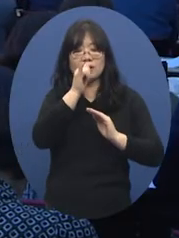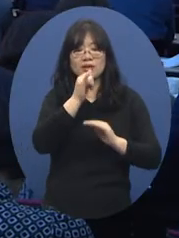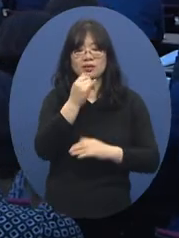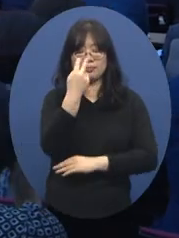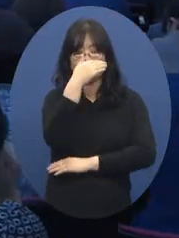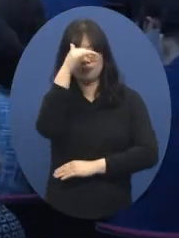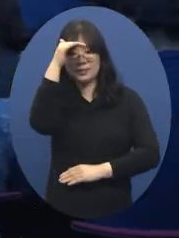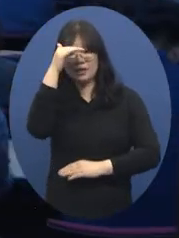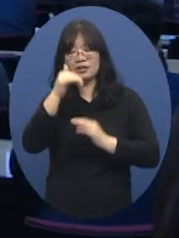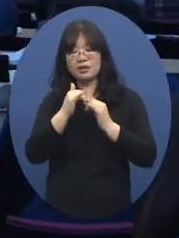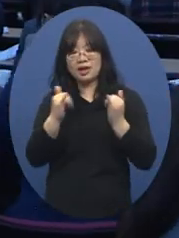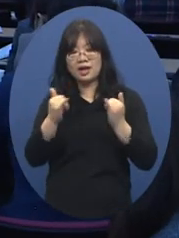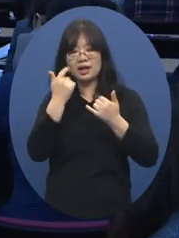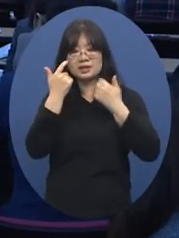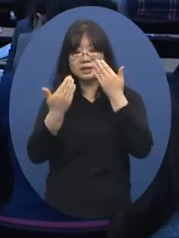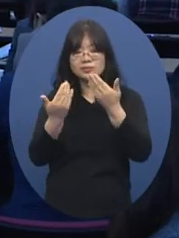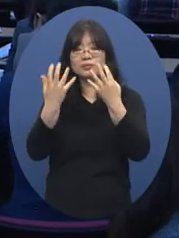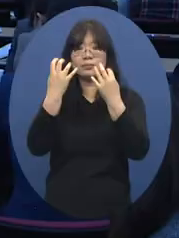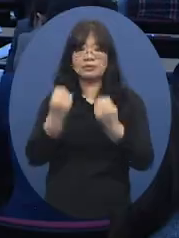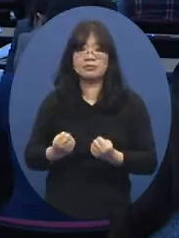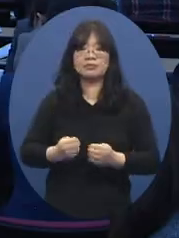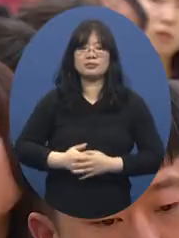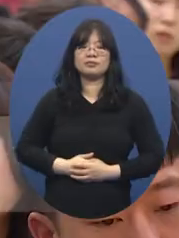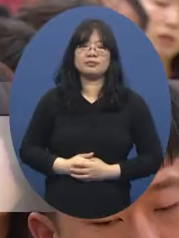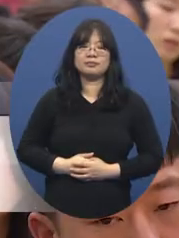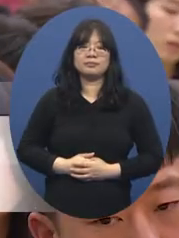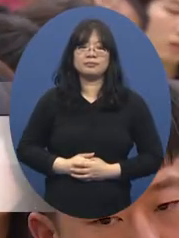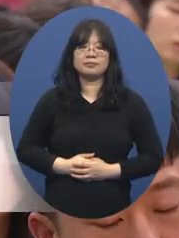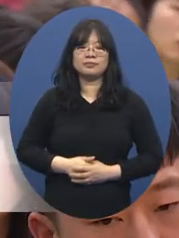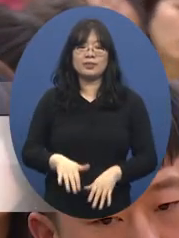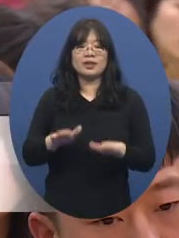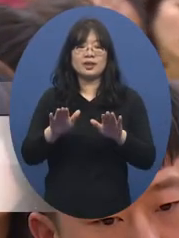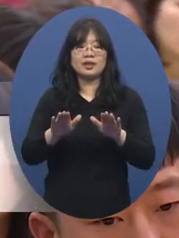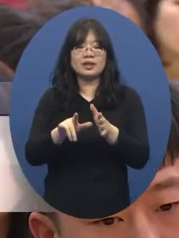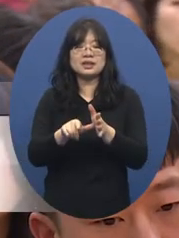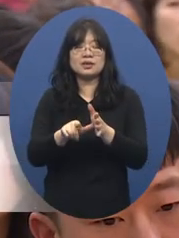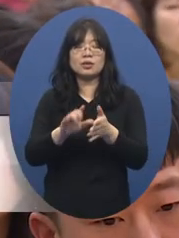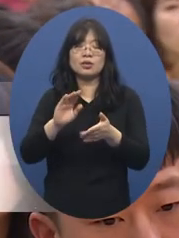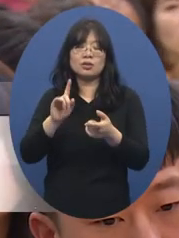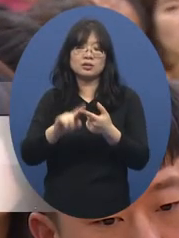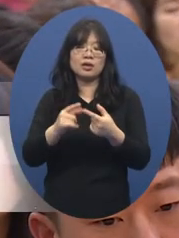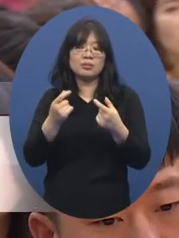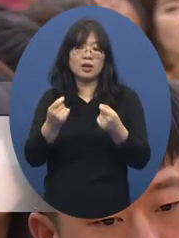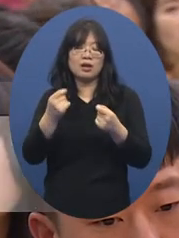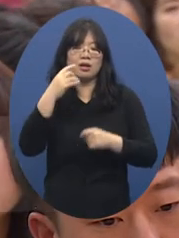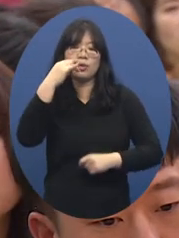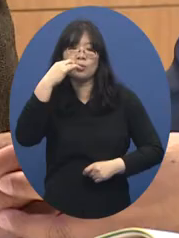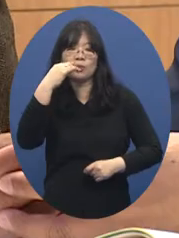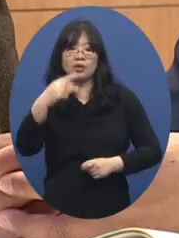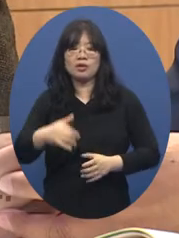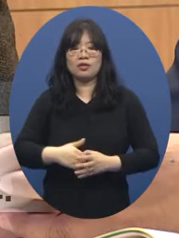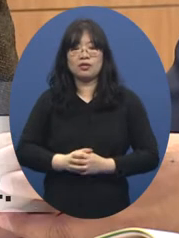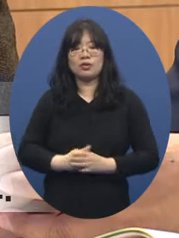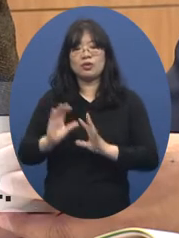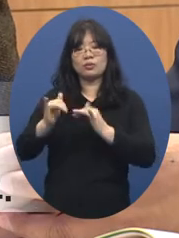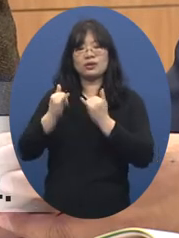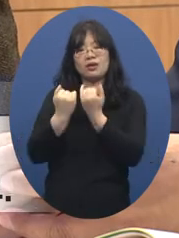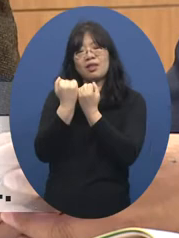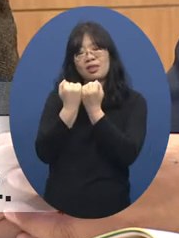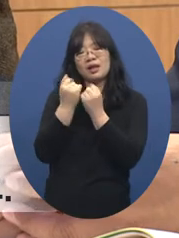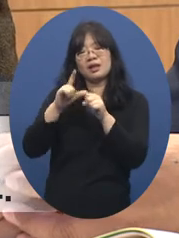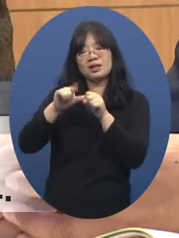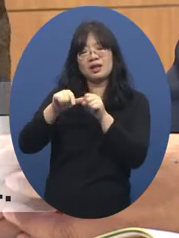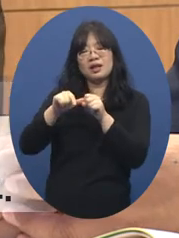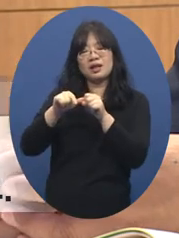지켜본 청중들도 여러 질문을 쏟아냈습니다. 현재 시기가 적절한지 그게 궁금합니다. 국민들